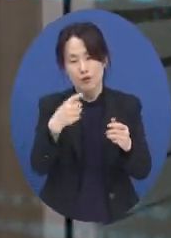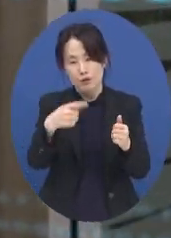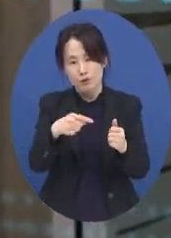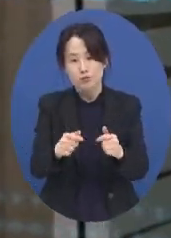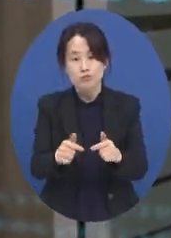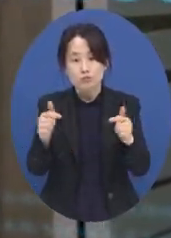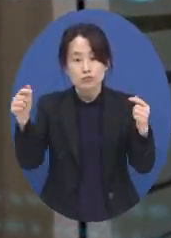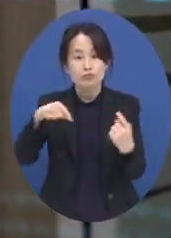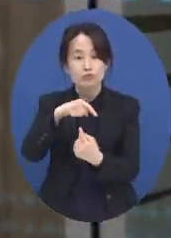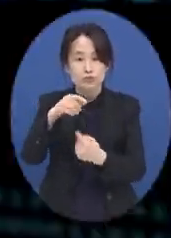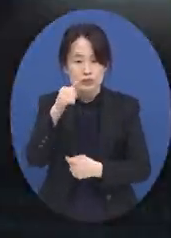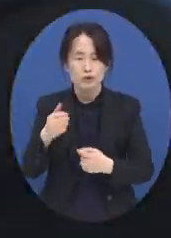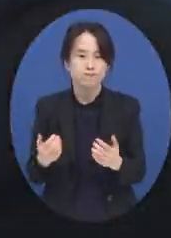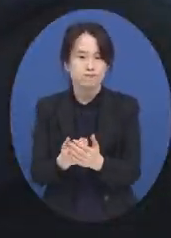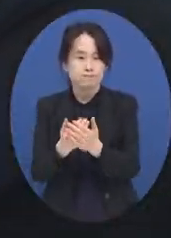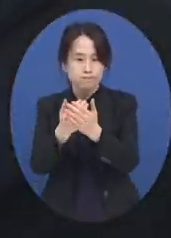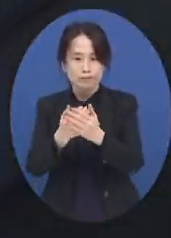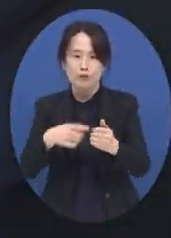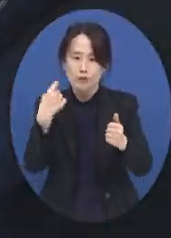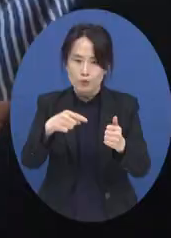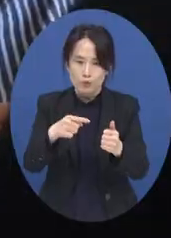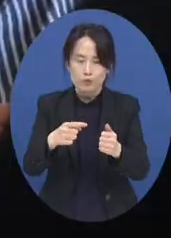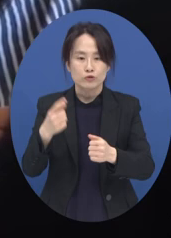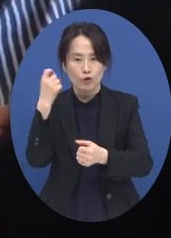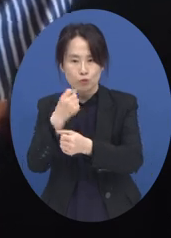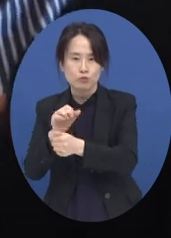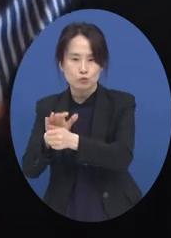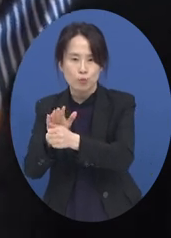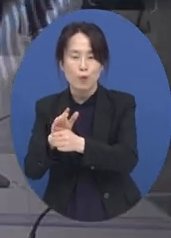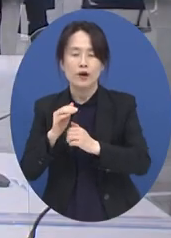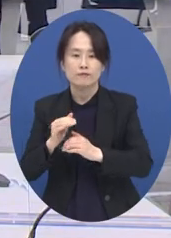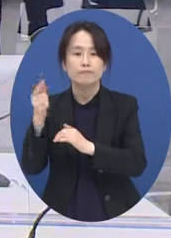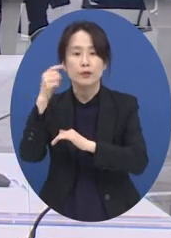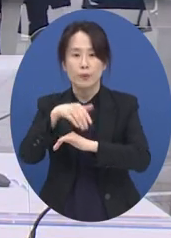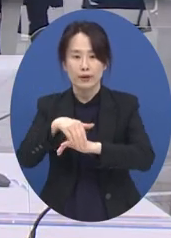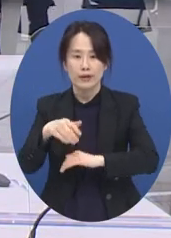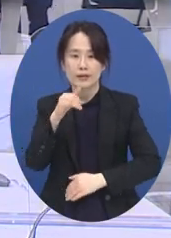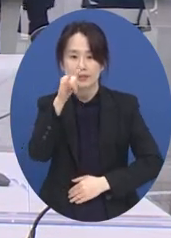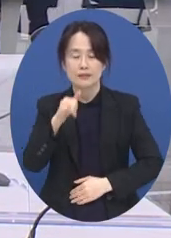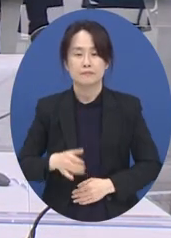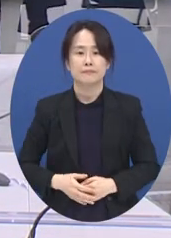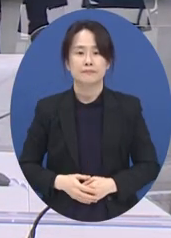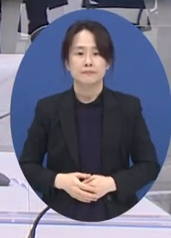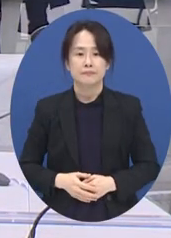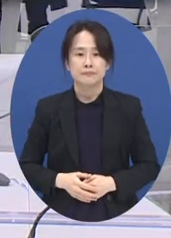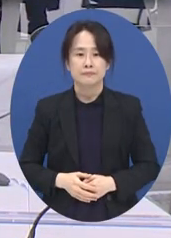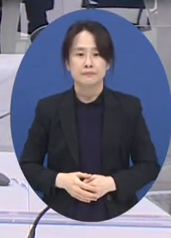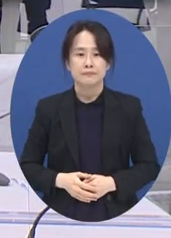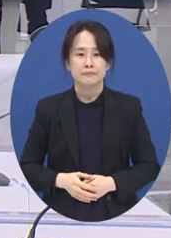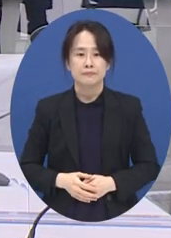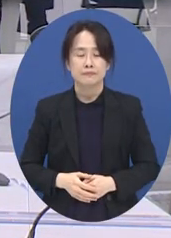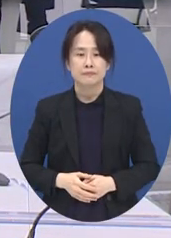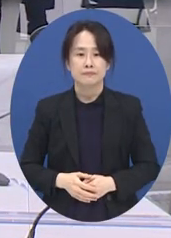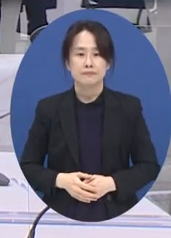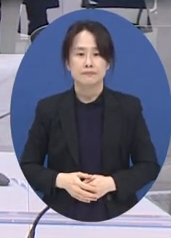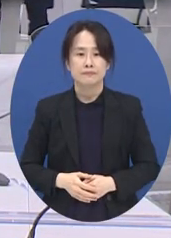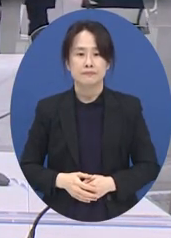확대해 활발한 교육과 연구지원 활동을 추진할 방침입니다. 경기 CCTV 최창순입니다.